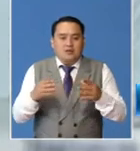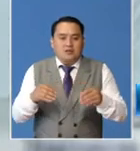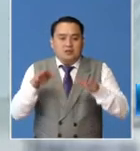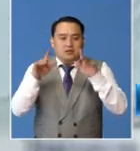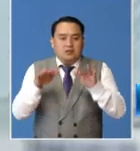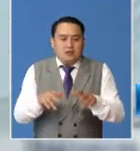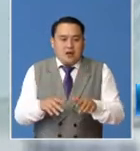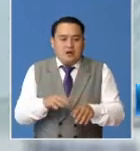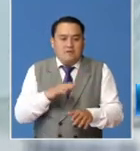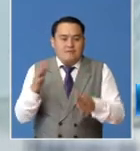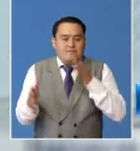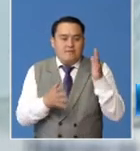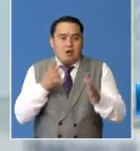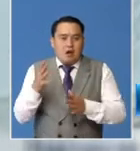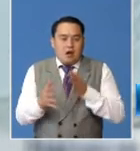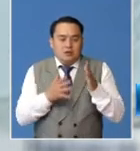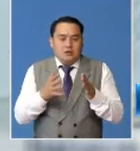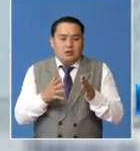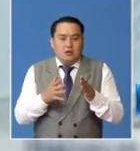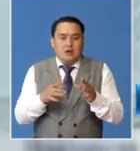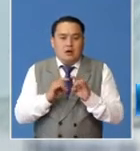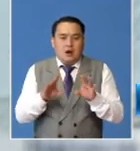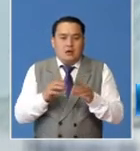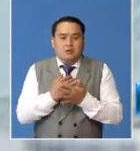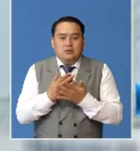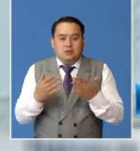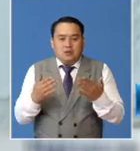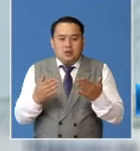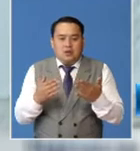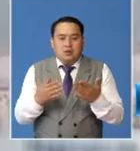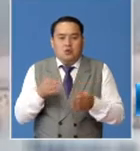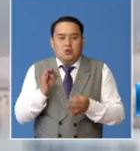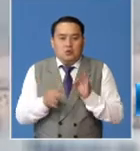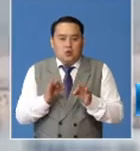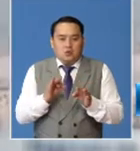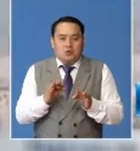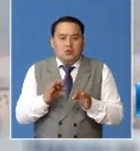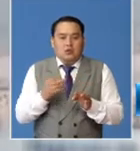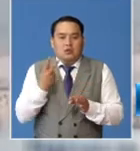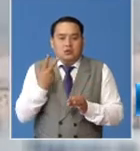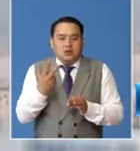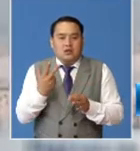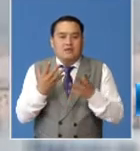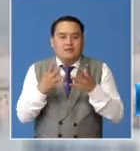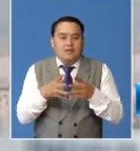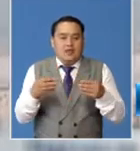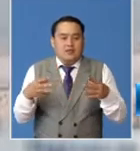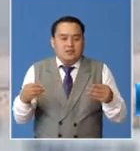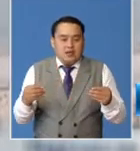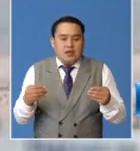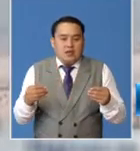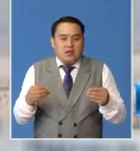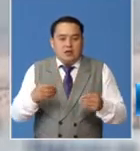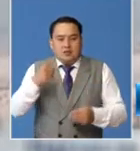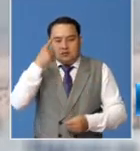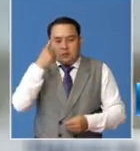обильные осадки, шквальный ветер. Синоптики не раз отмечали и некоторые отклонения от нормы за 3 весенних месяца. Штормовые предупреждения